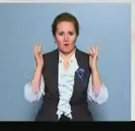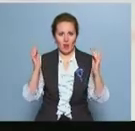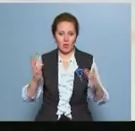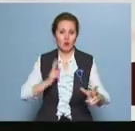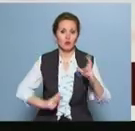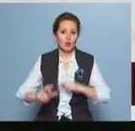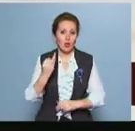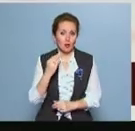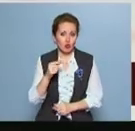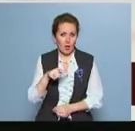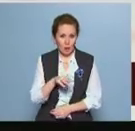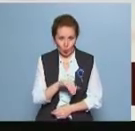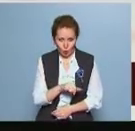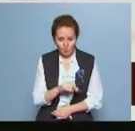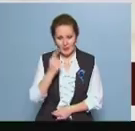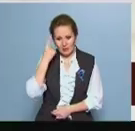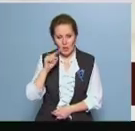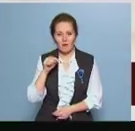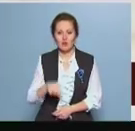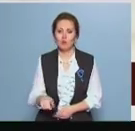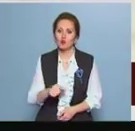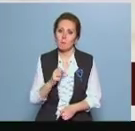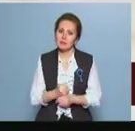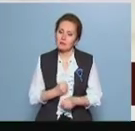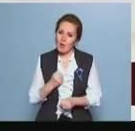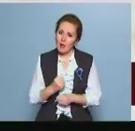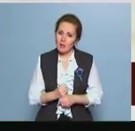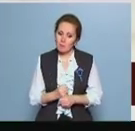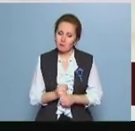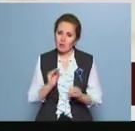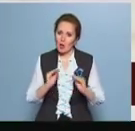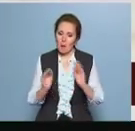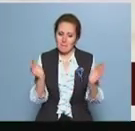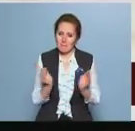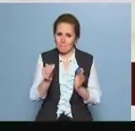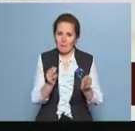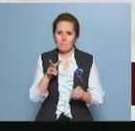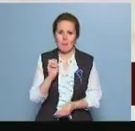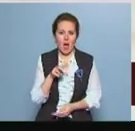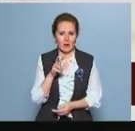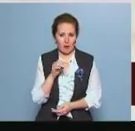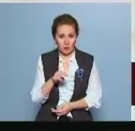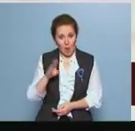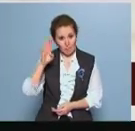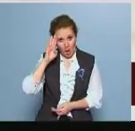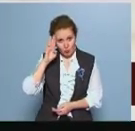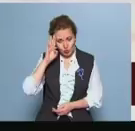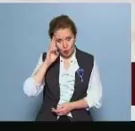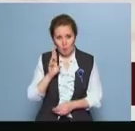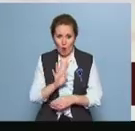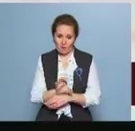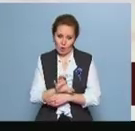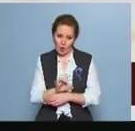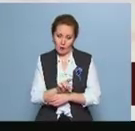Идея их в том, чтобы сделать, значит, макет, сделать мальчика по фотографиям